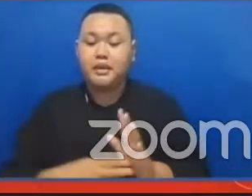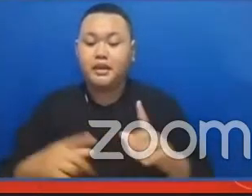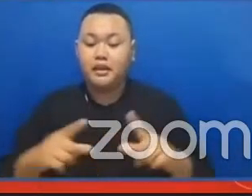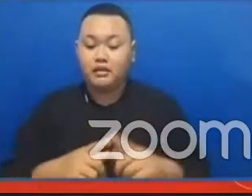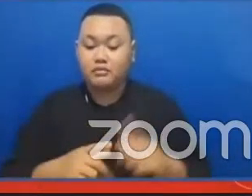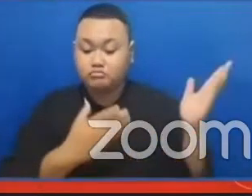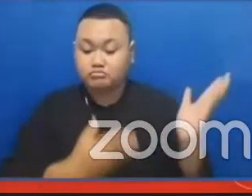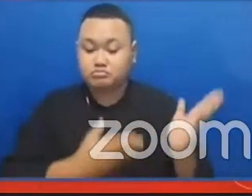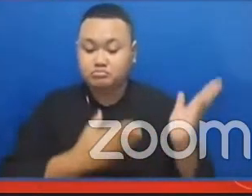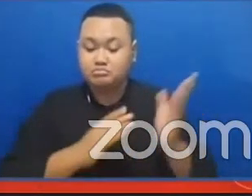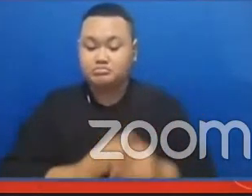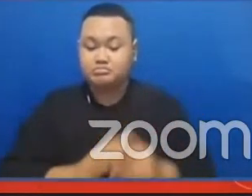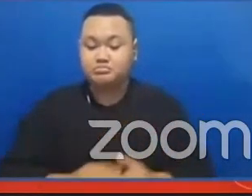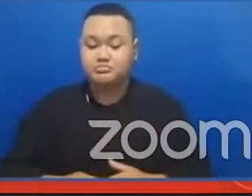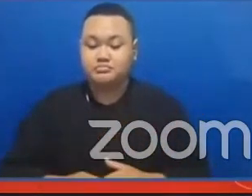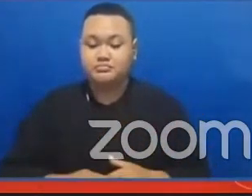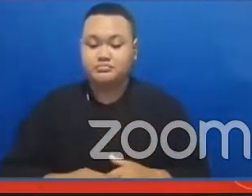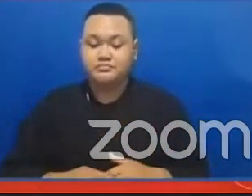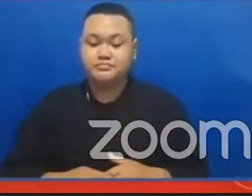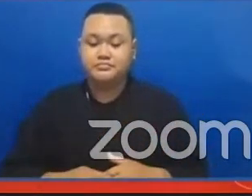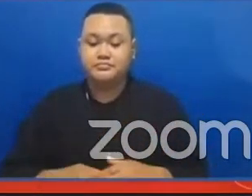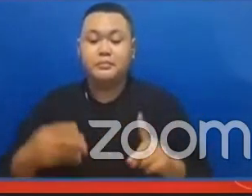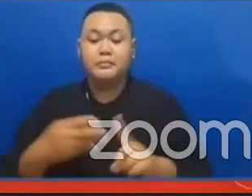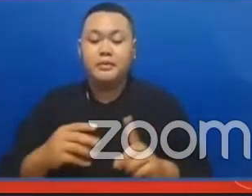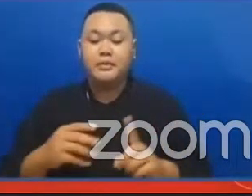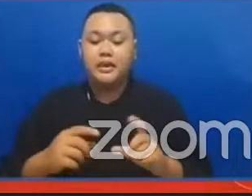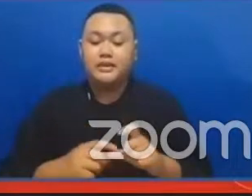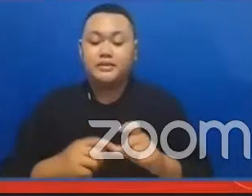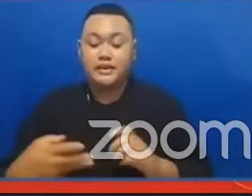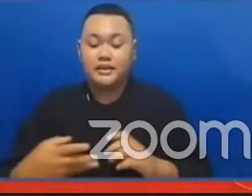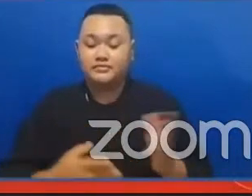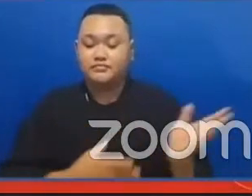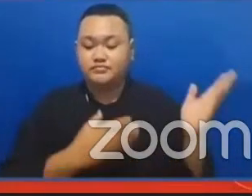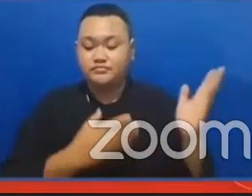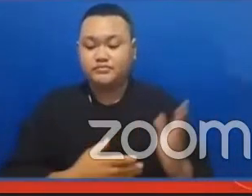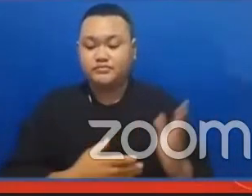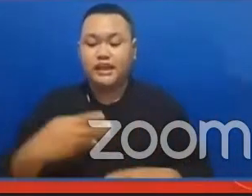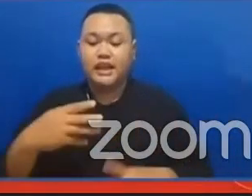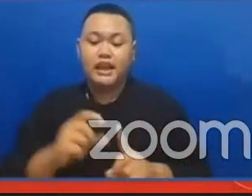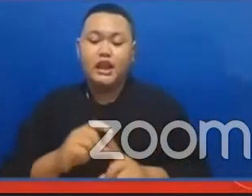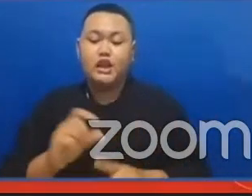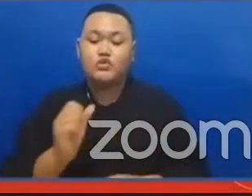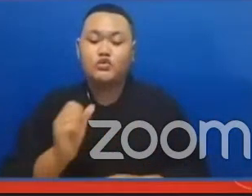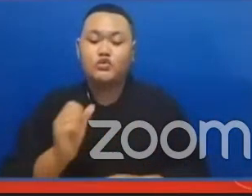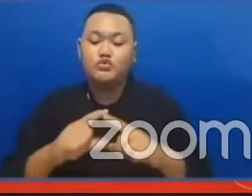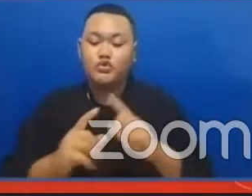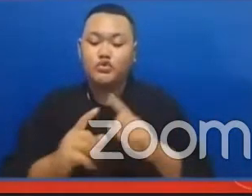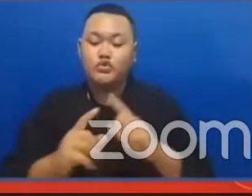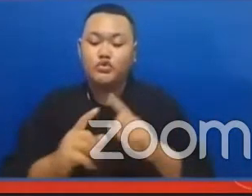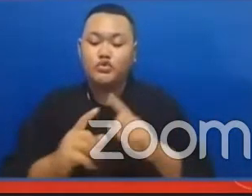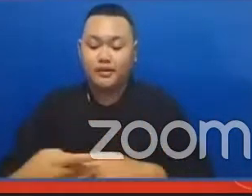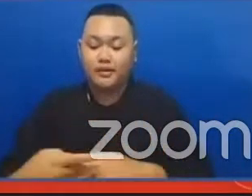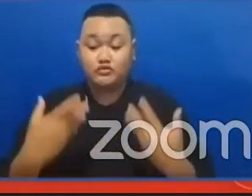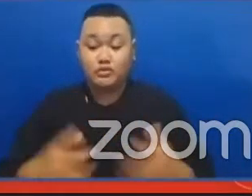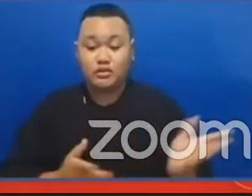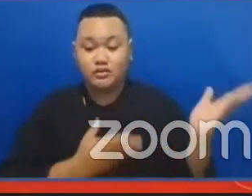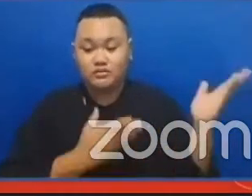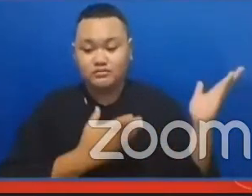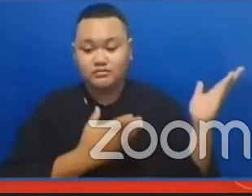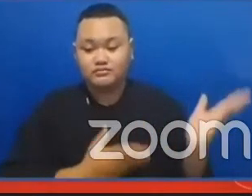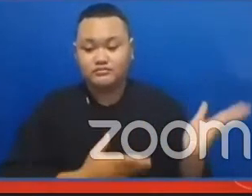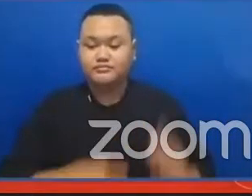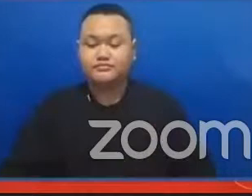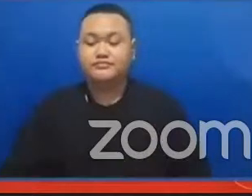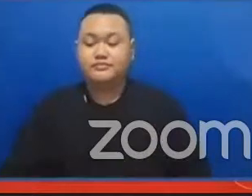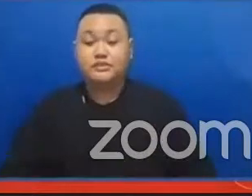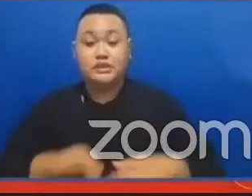yang suka nulis silakan dituangkan di sana, ada buku sekolah elektronik, kemudian ada edugame sama wahana jelajah angkasa. Jadi